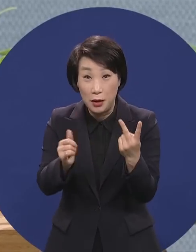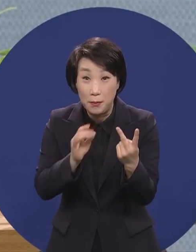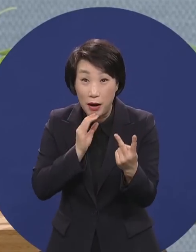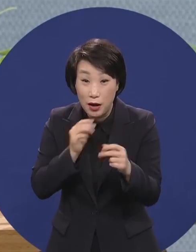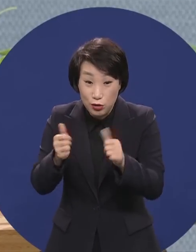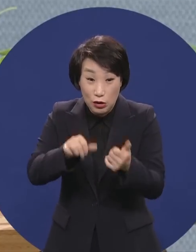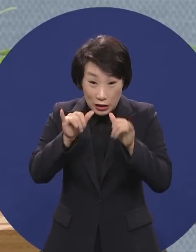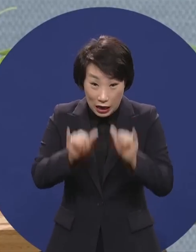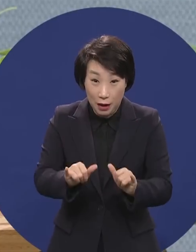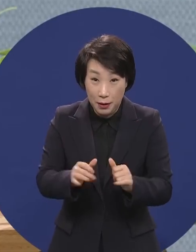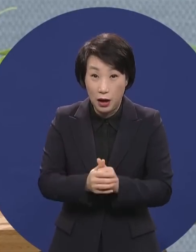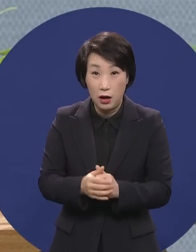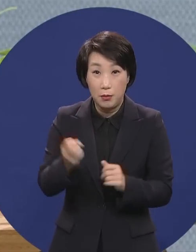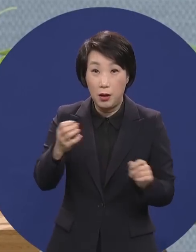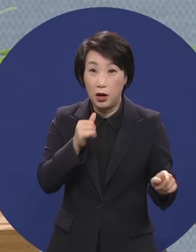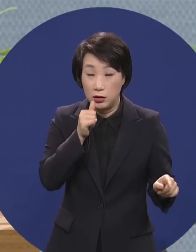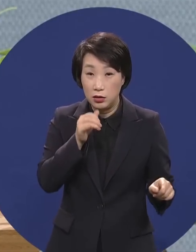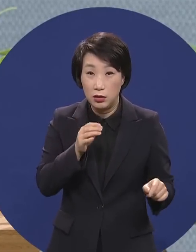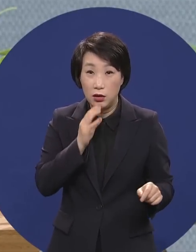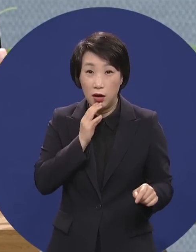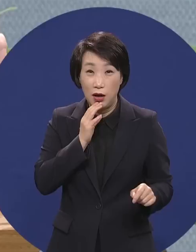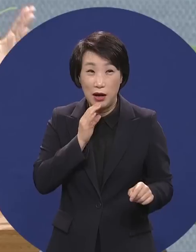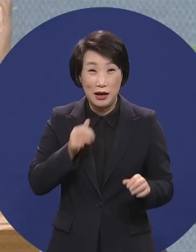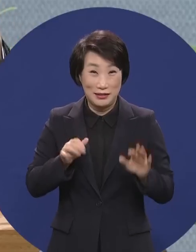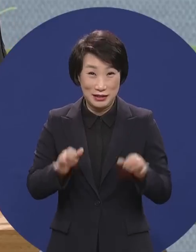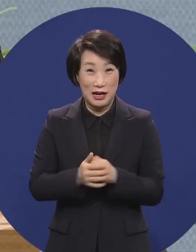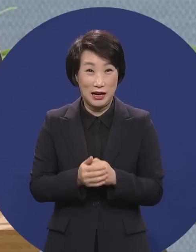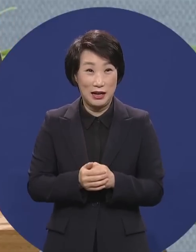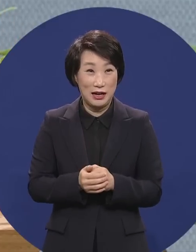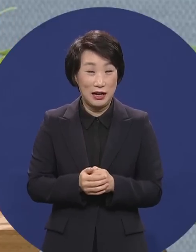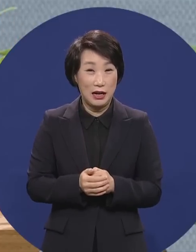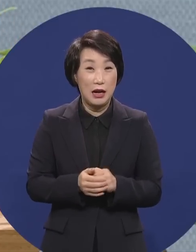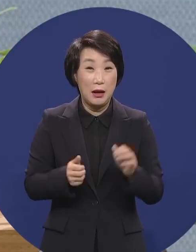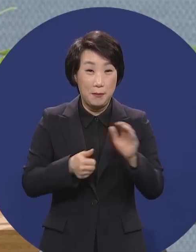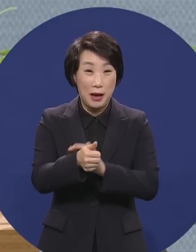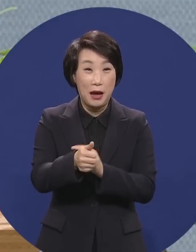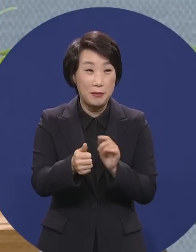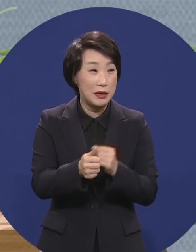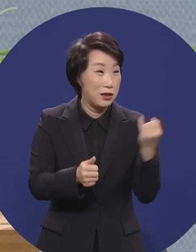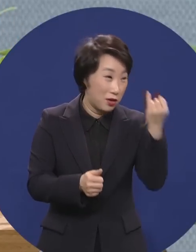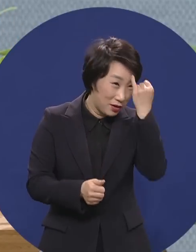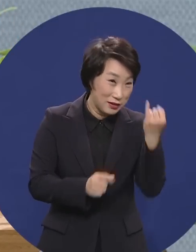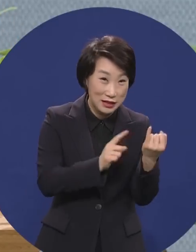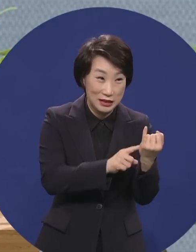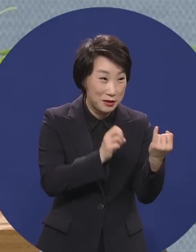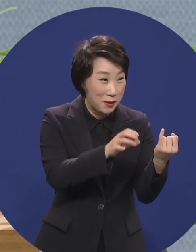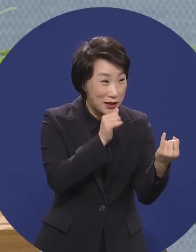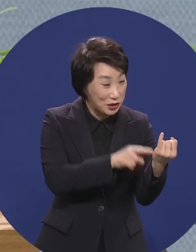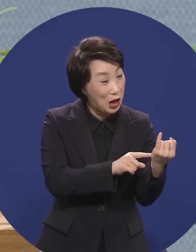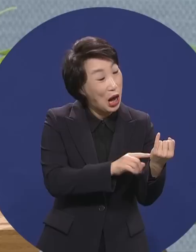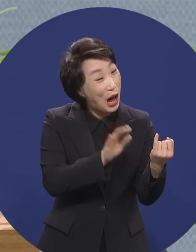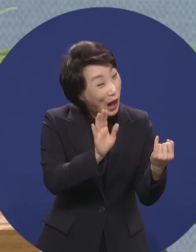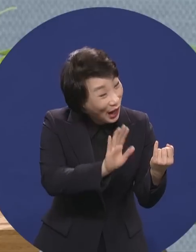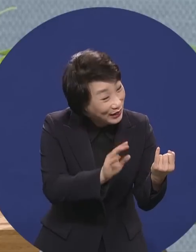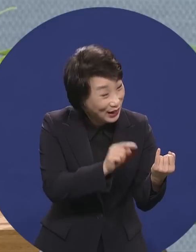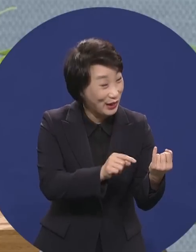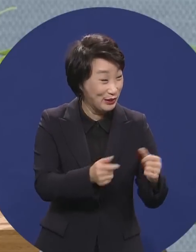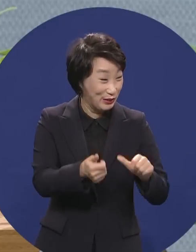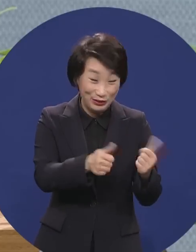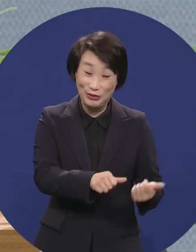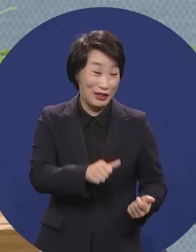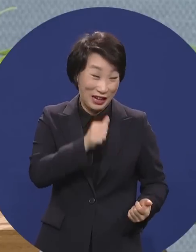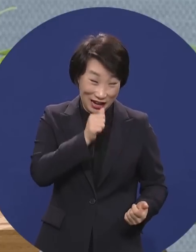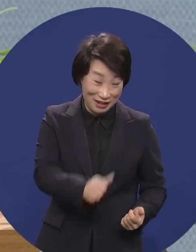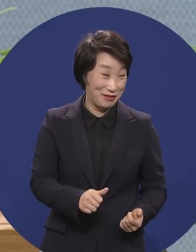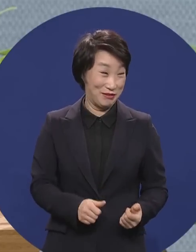하노라 하셨느니라. 뱀이 여자에게 이르되 너희가 결코 죽지